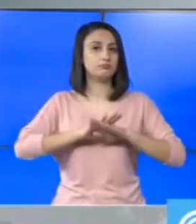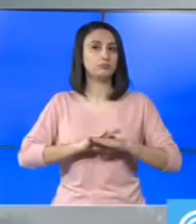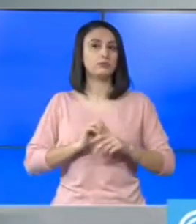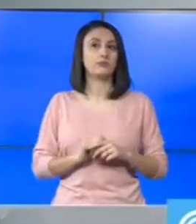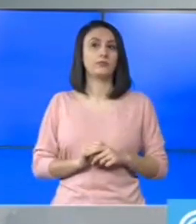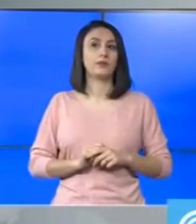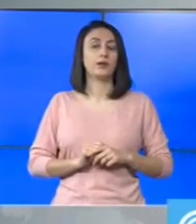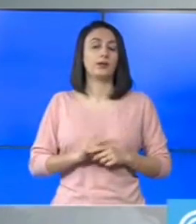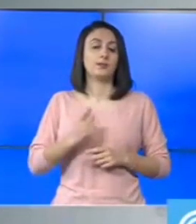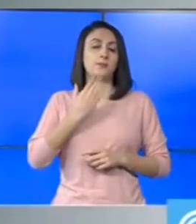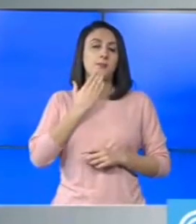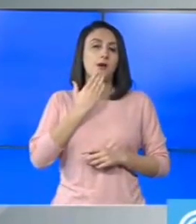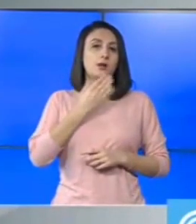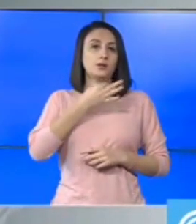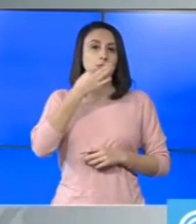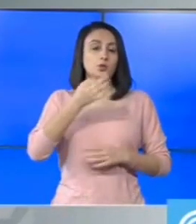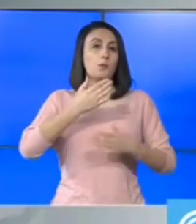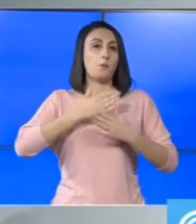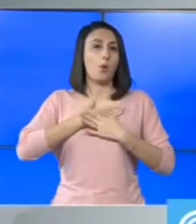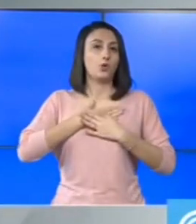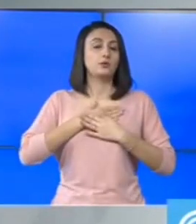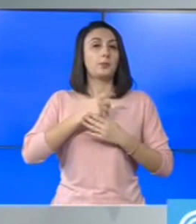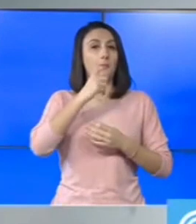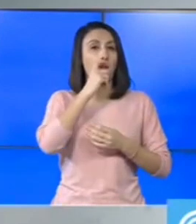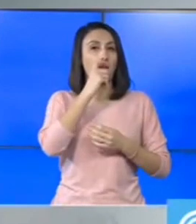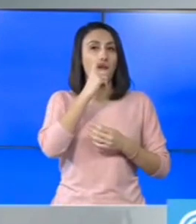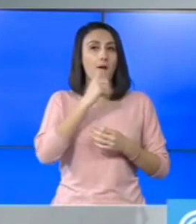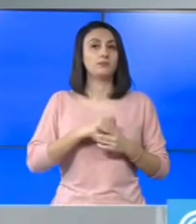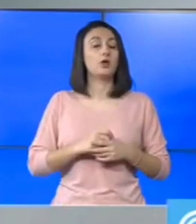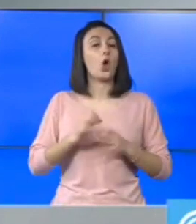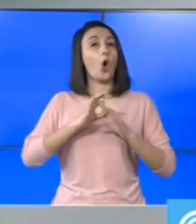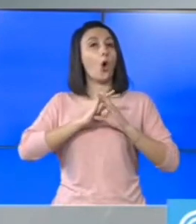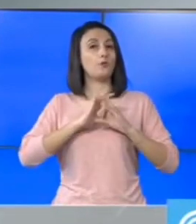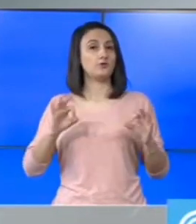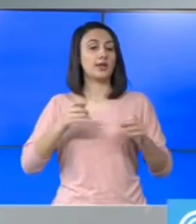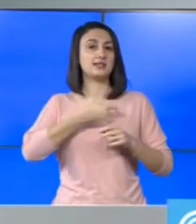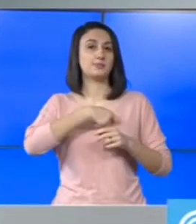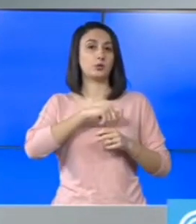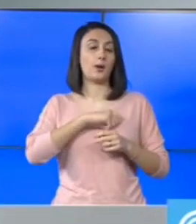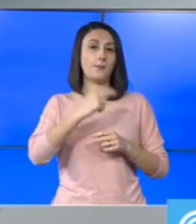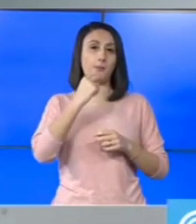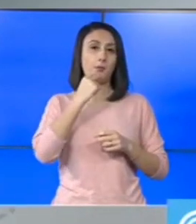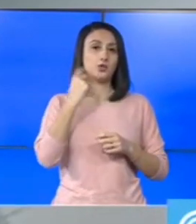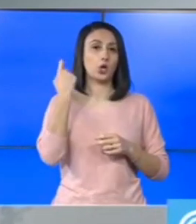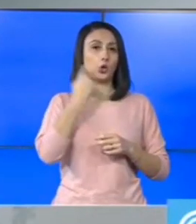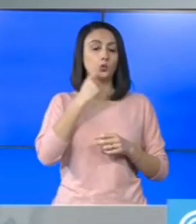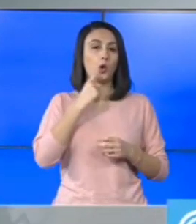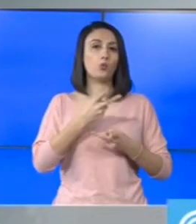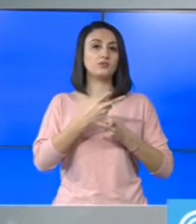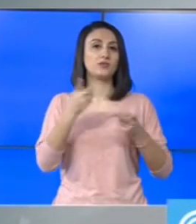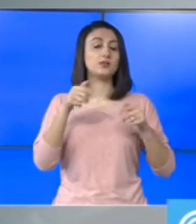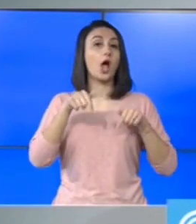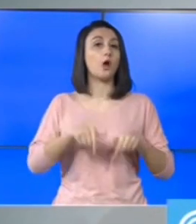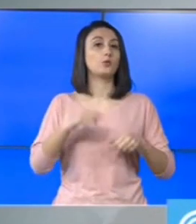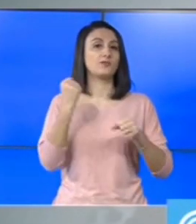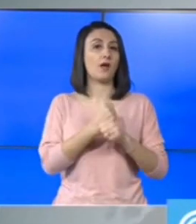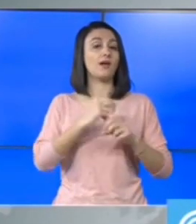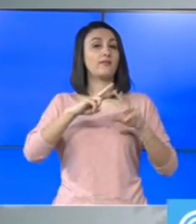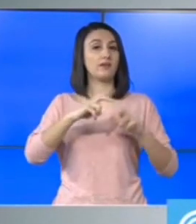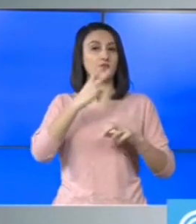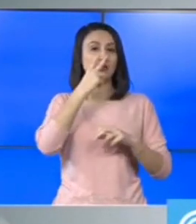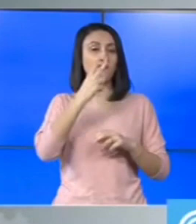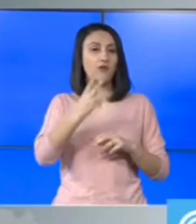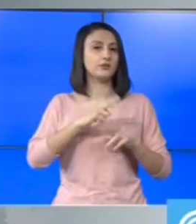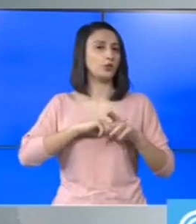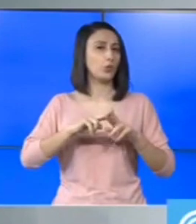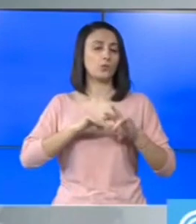din nefericire a fost declarat decesul bărbatului oficialii Inspectoratului de poliție Cluj au transmit Că acum fac cercetări Pentru a stabili